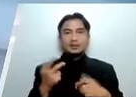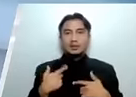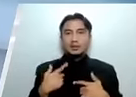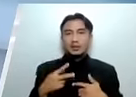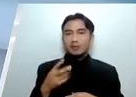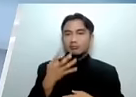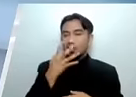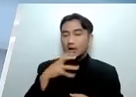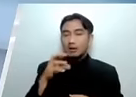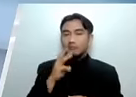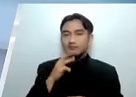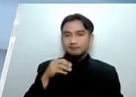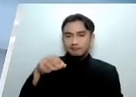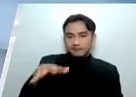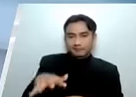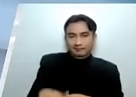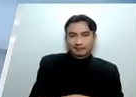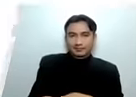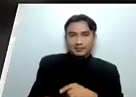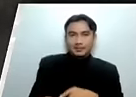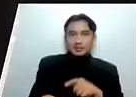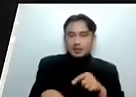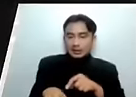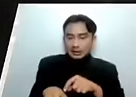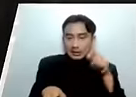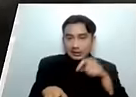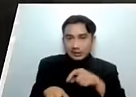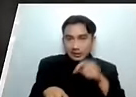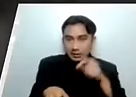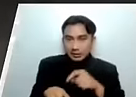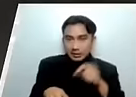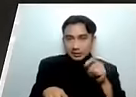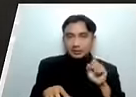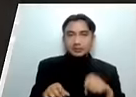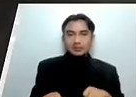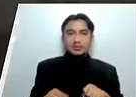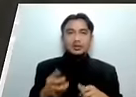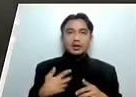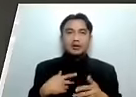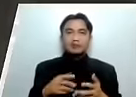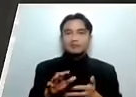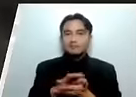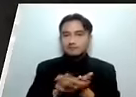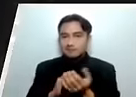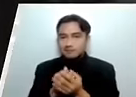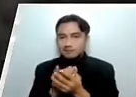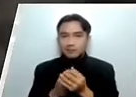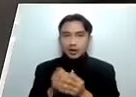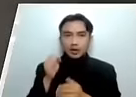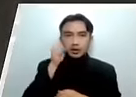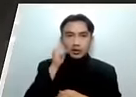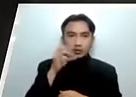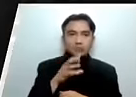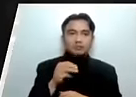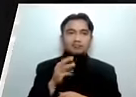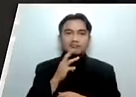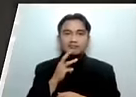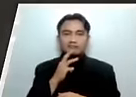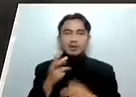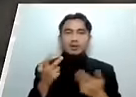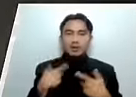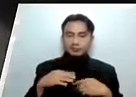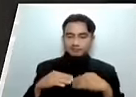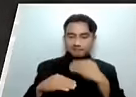tinik gamit ang chani. Hugasan ang apektadong bahagi ng sabon at tubig. Lagyan ng bandage. Obserbahan